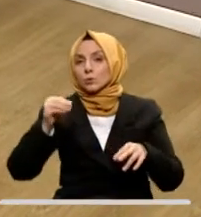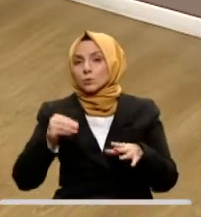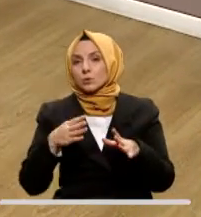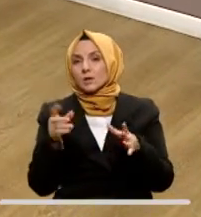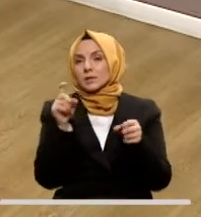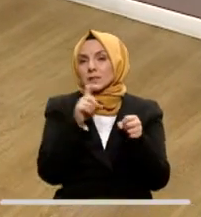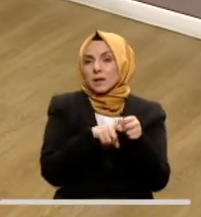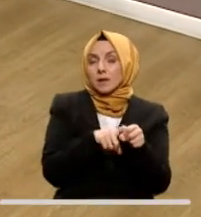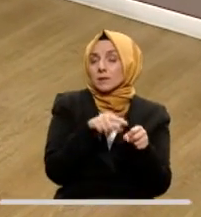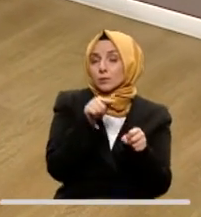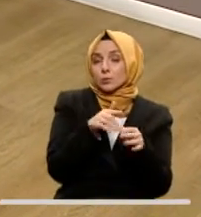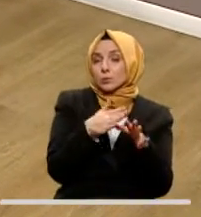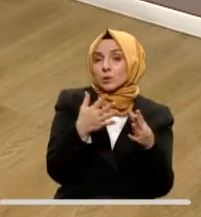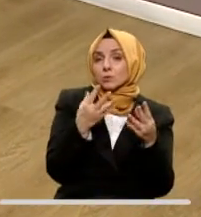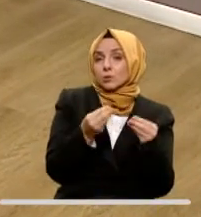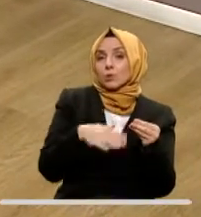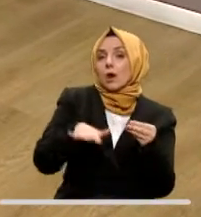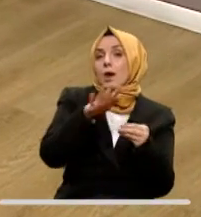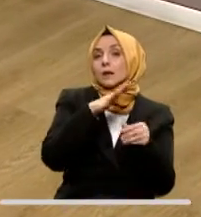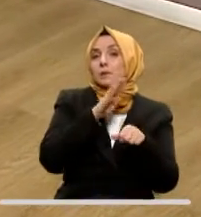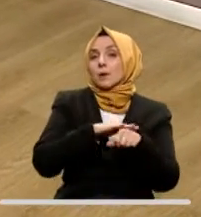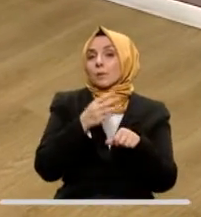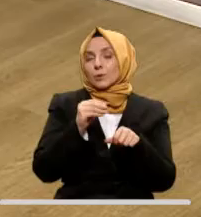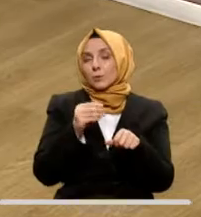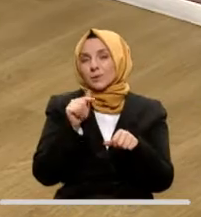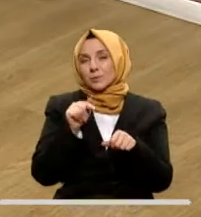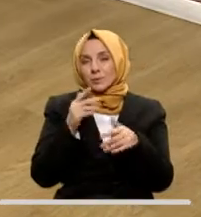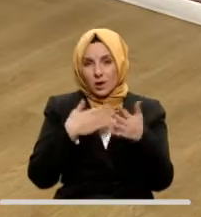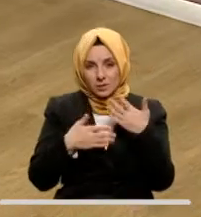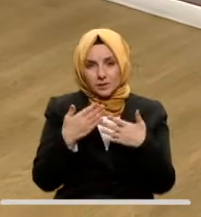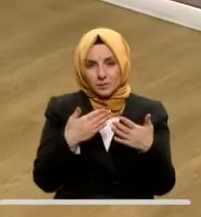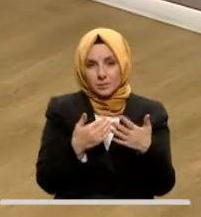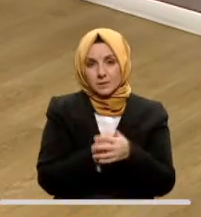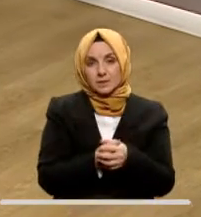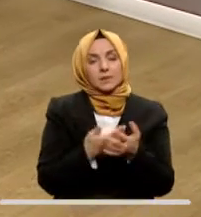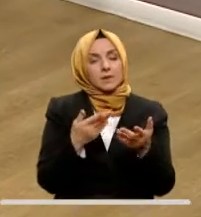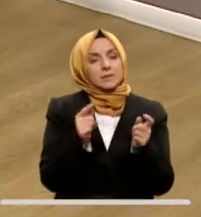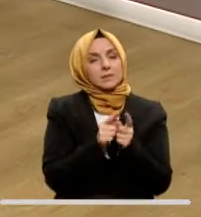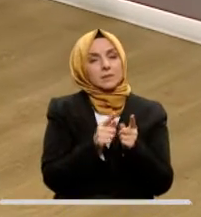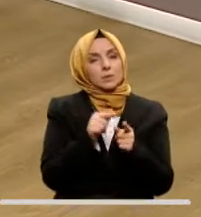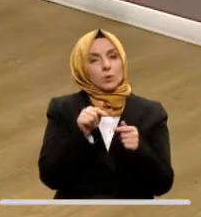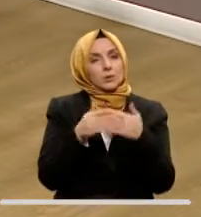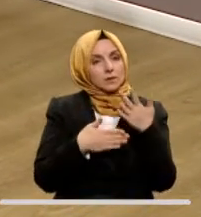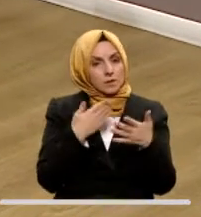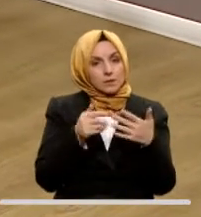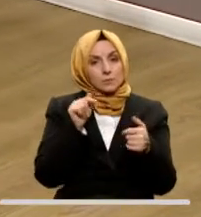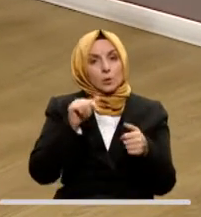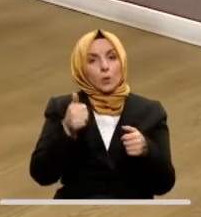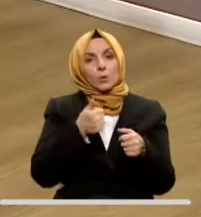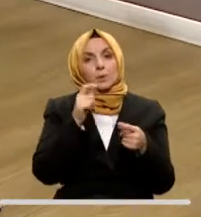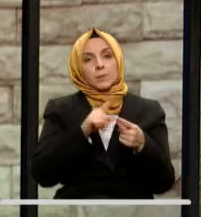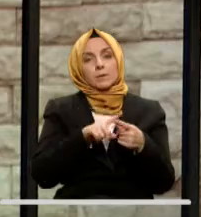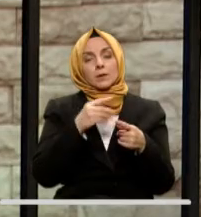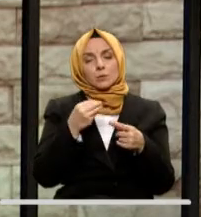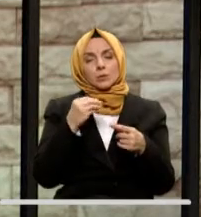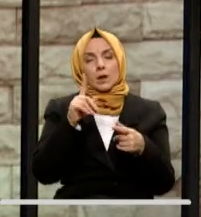şeyler nasıl oluyor Herkes yapabiliyormuyuz sen biraz detaylı nöbette kısaca ondan da bahsedeyim O da o da çok önemli ve güzel bir